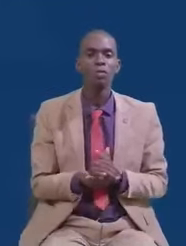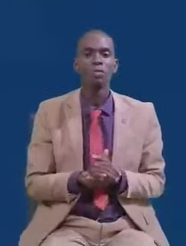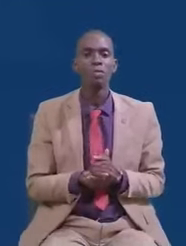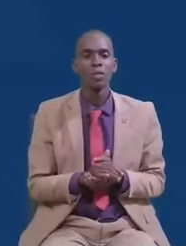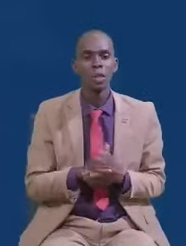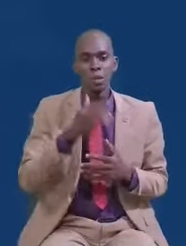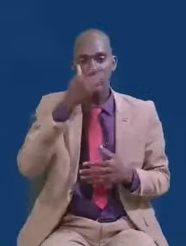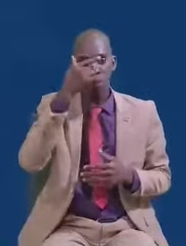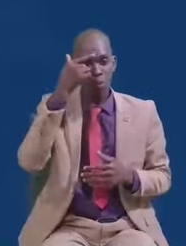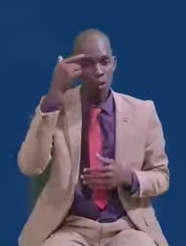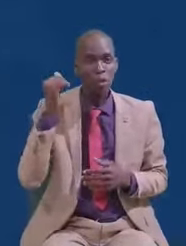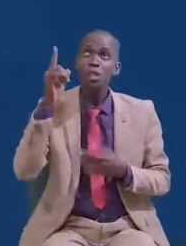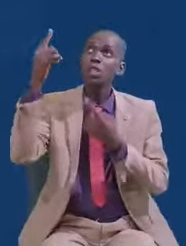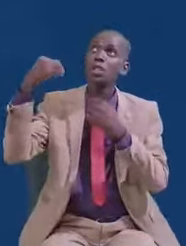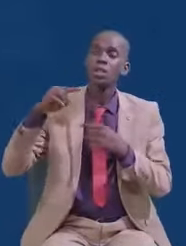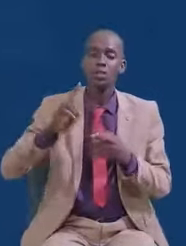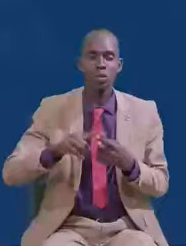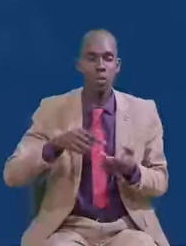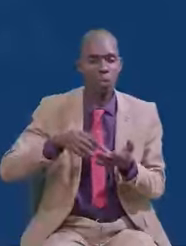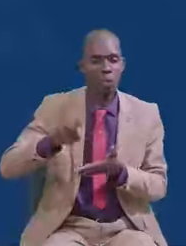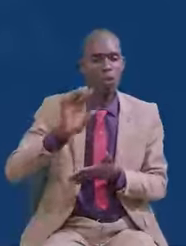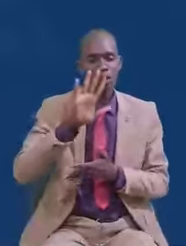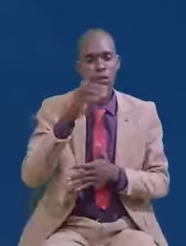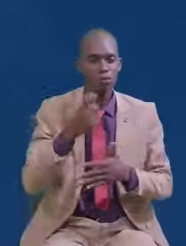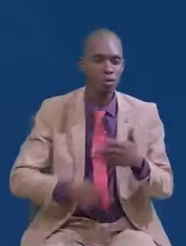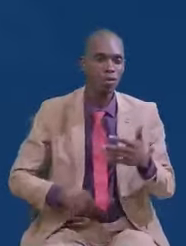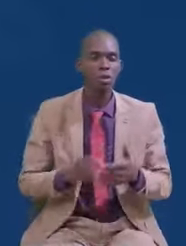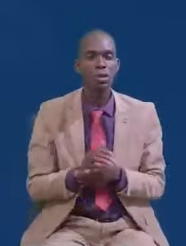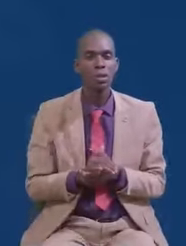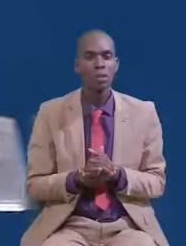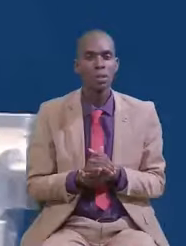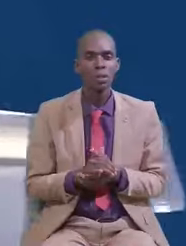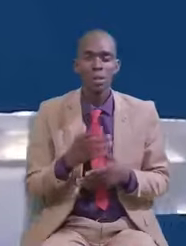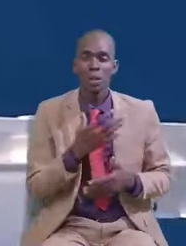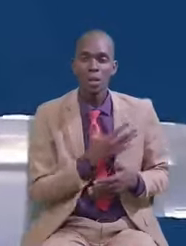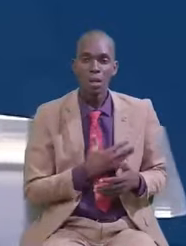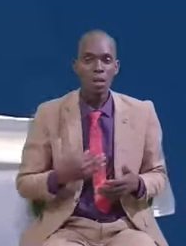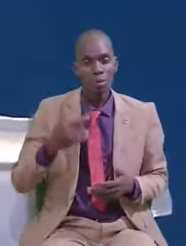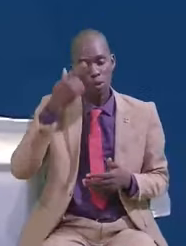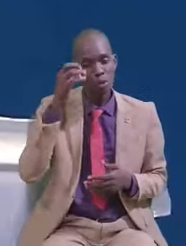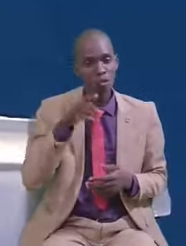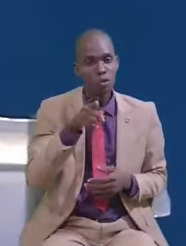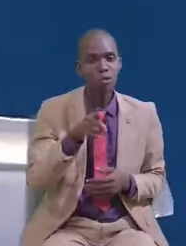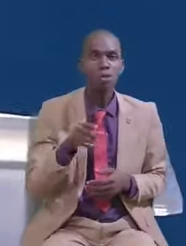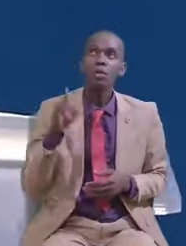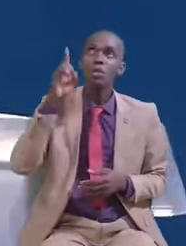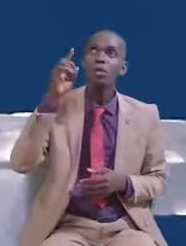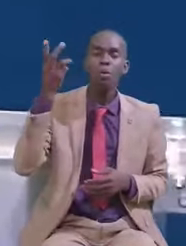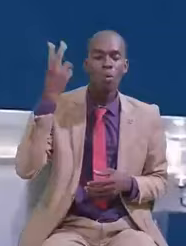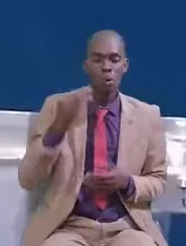parce qu'il est venu payer le prix pour vous, la rançon pour vous, vous savez, c'est pourquoi il était rejeté.